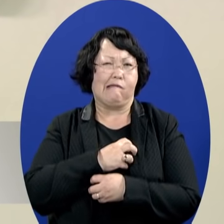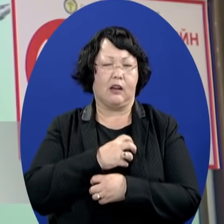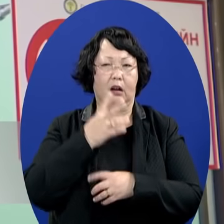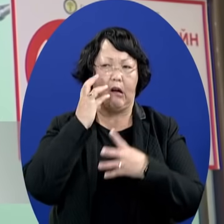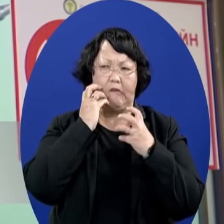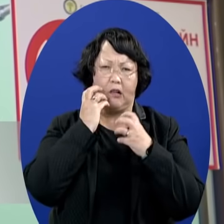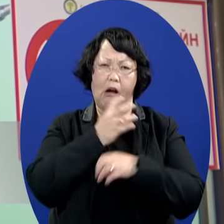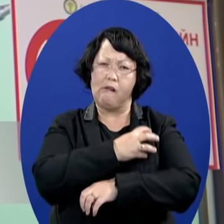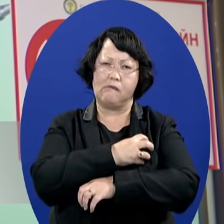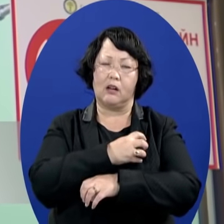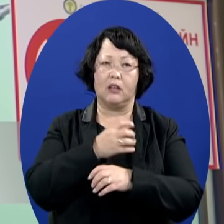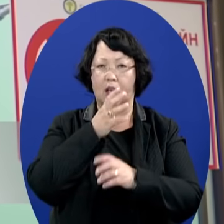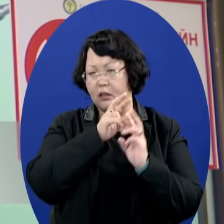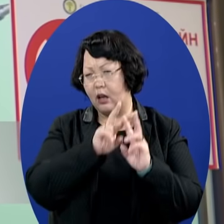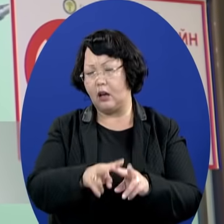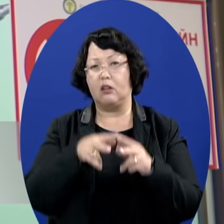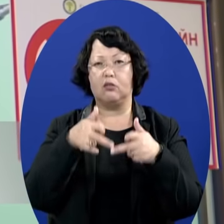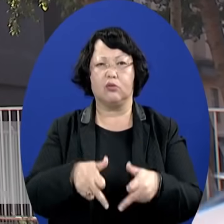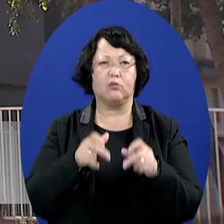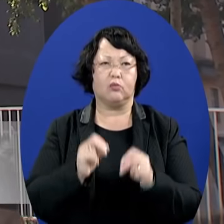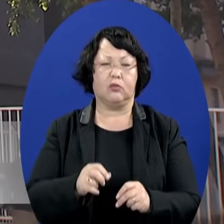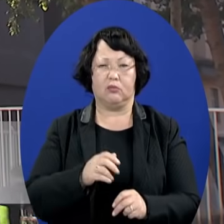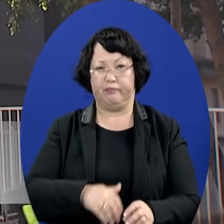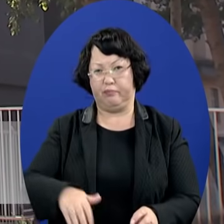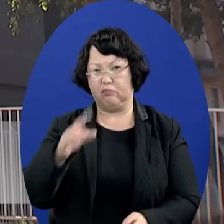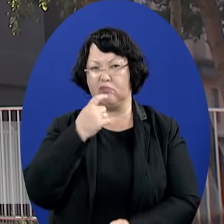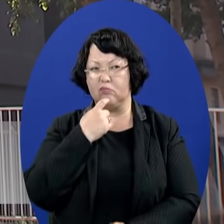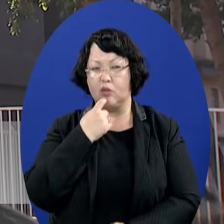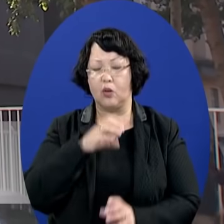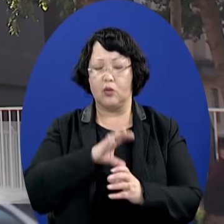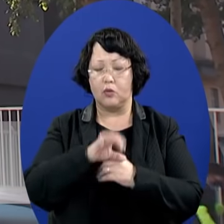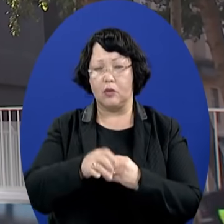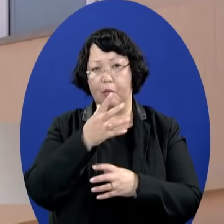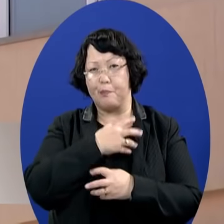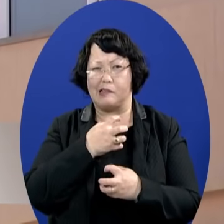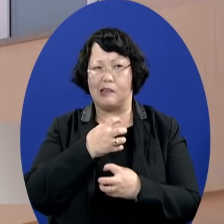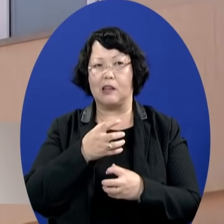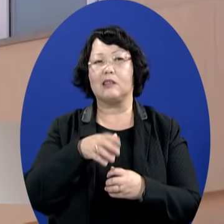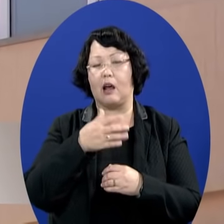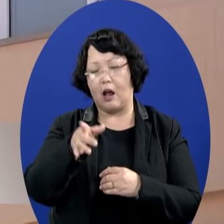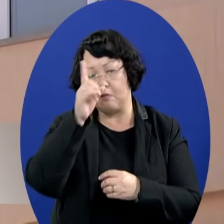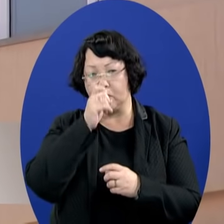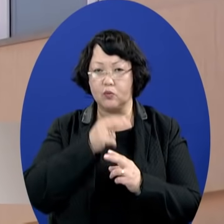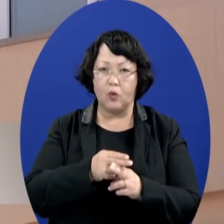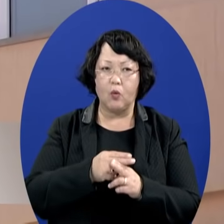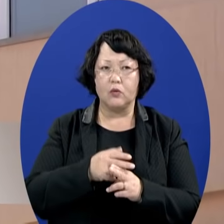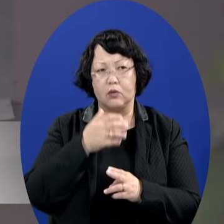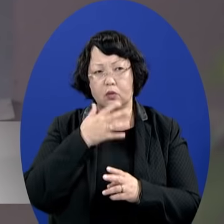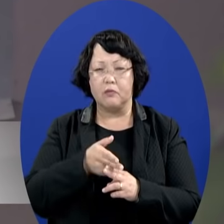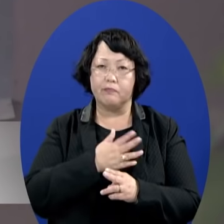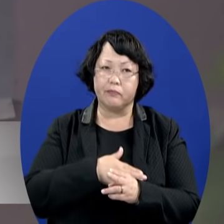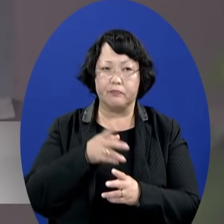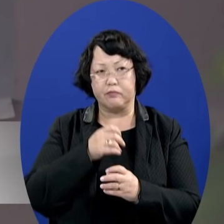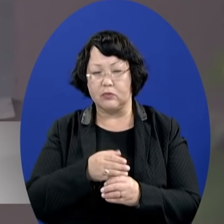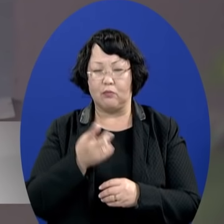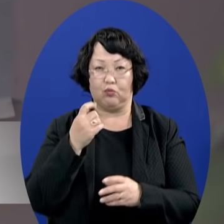хүүхдүүд насаараа дахир дутуу болсоор байна. Олон улсад төлөнхийн дараах хэмжилгээ хамгийн чухалд тооцогддог. Тийм л учраас төлөнхийн